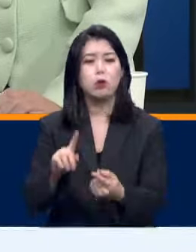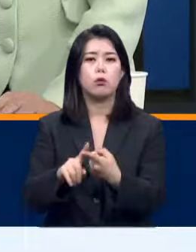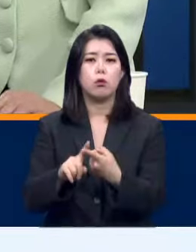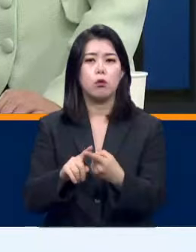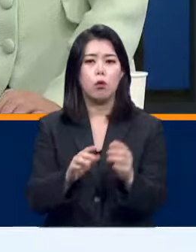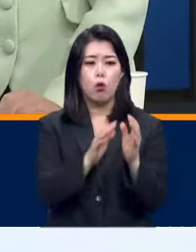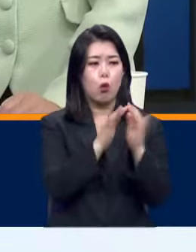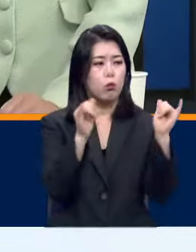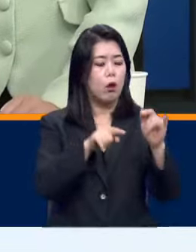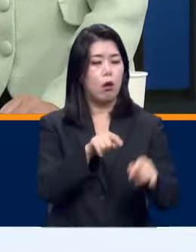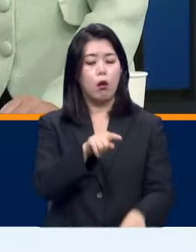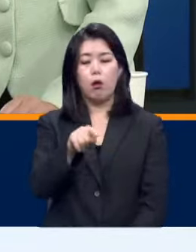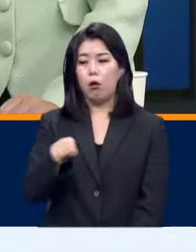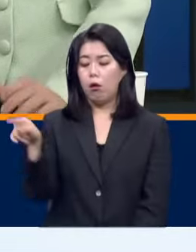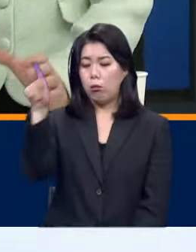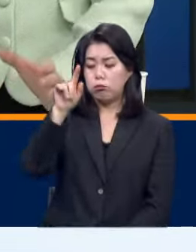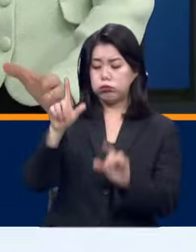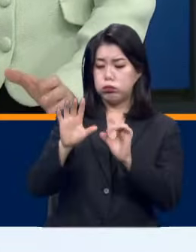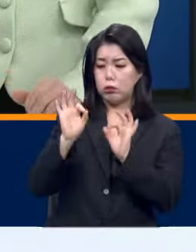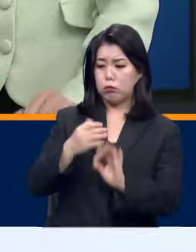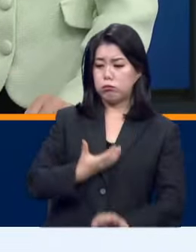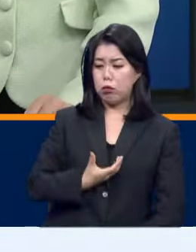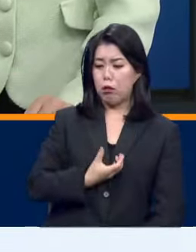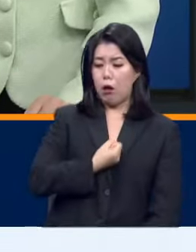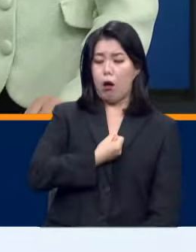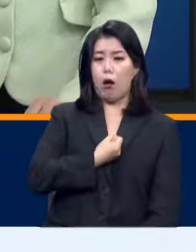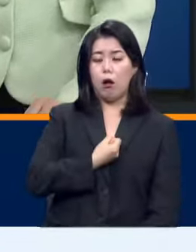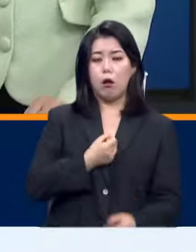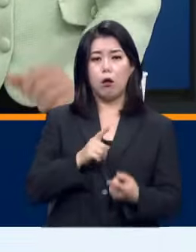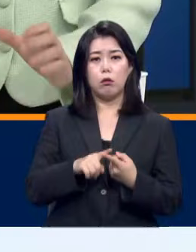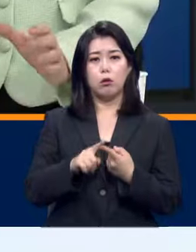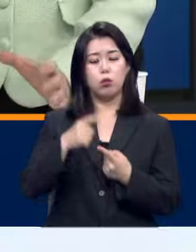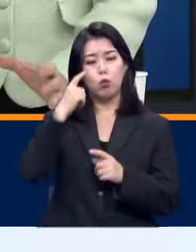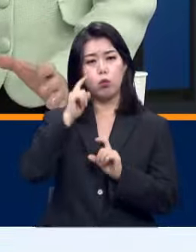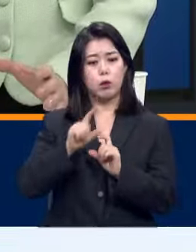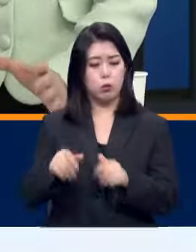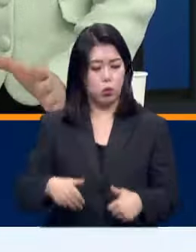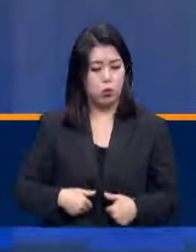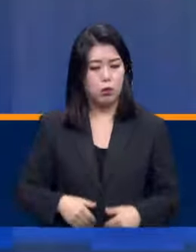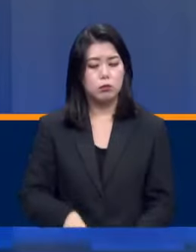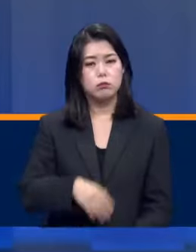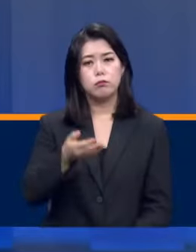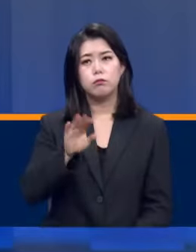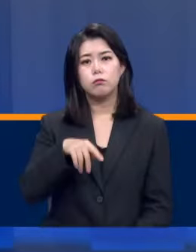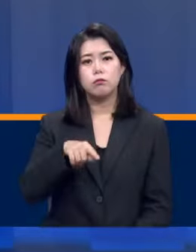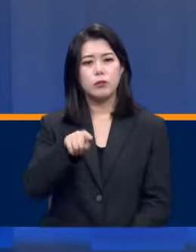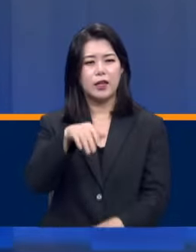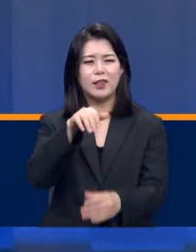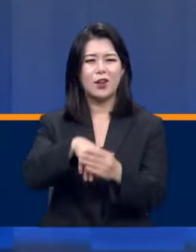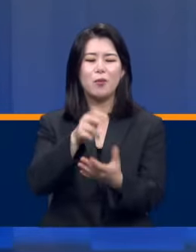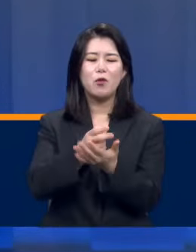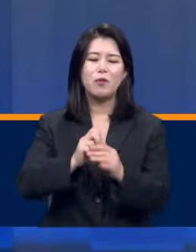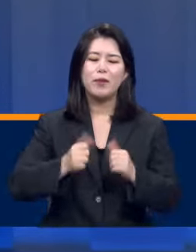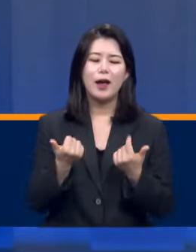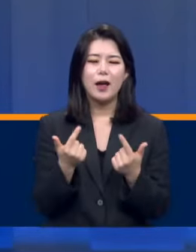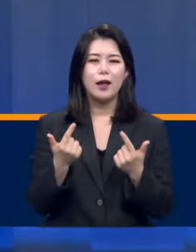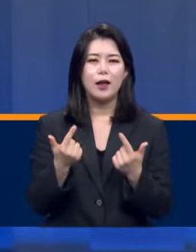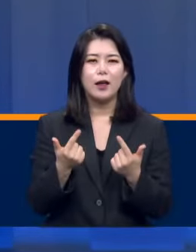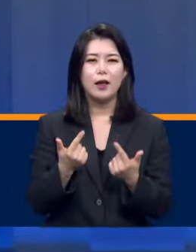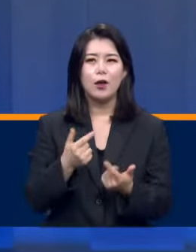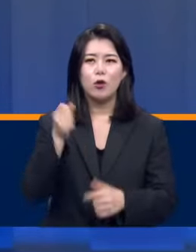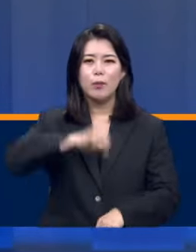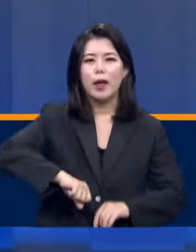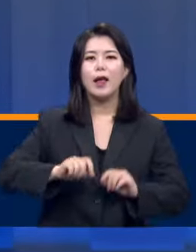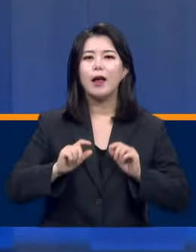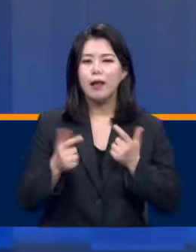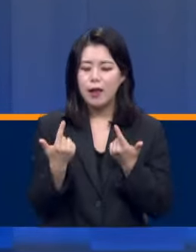국민들이 받으실 충격 이런 부분들을 좀 해 알아야 된다고 생각이 들거든요 그런데 단순히 아 이것은 선거법 위반은 되지 않을 것이다라는 법적